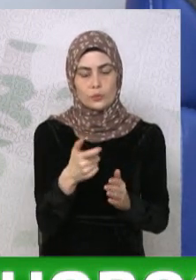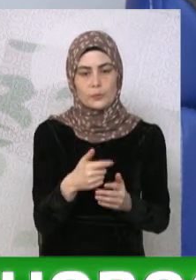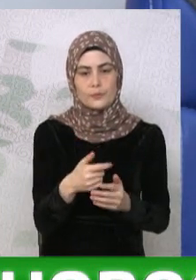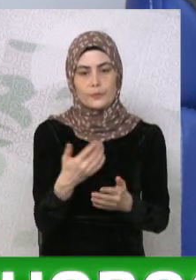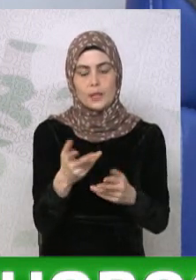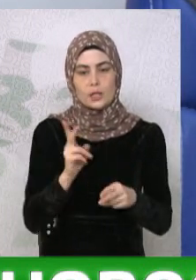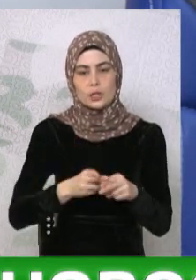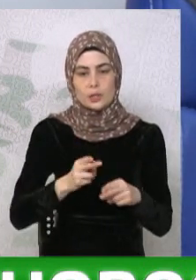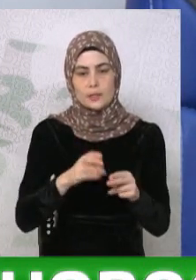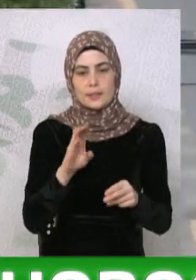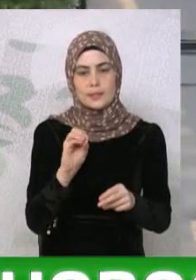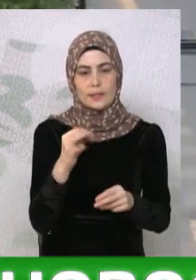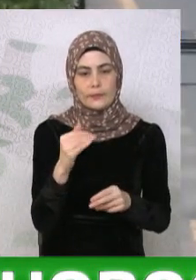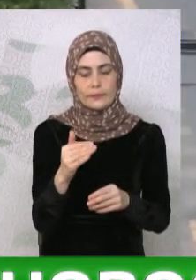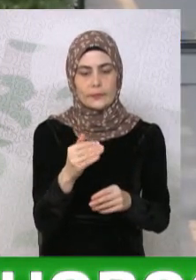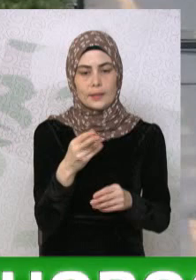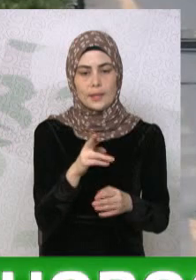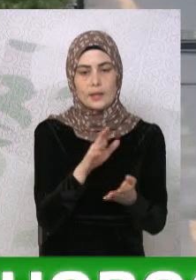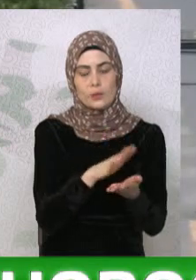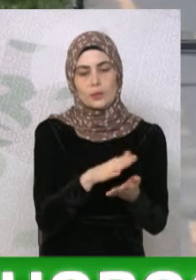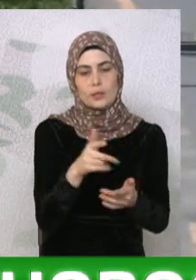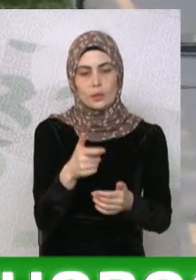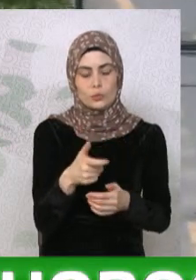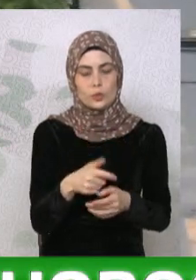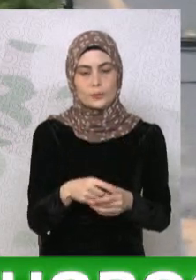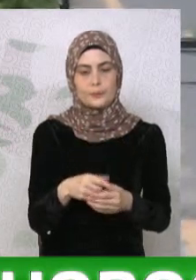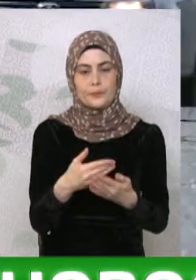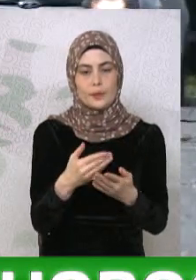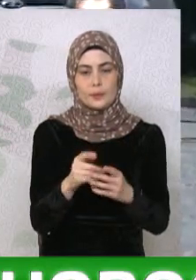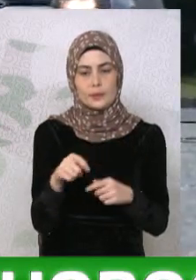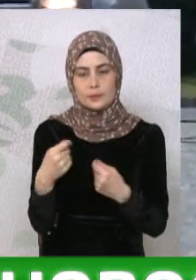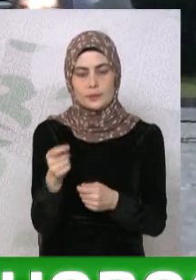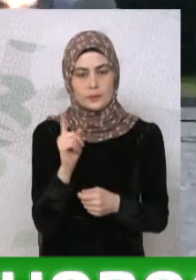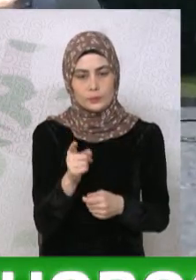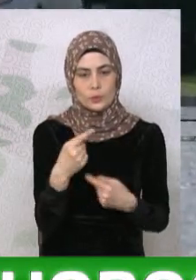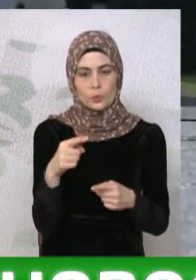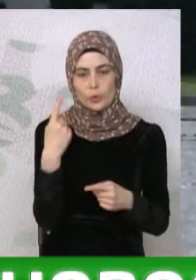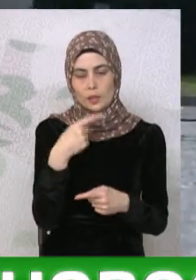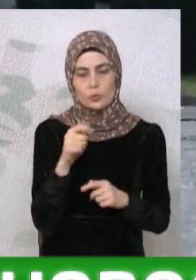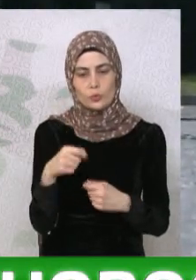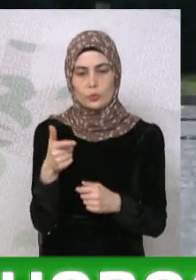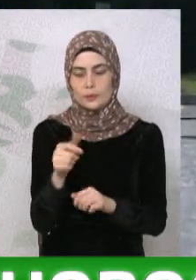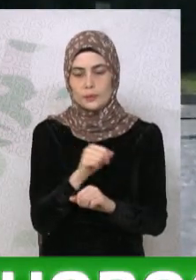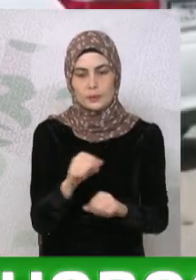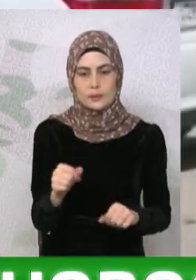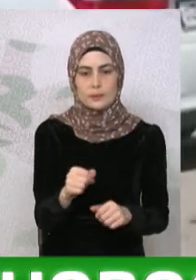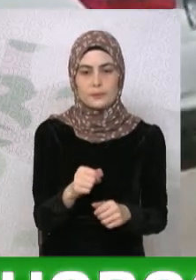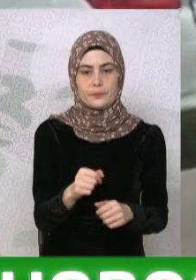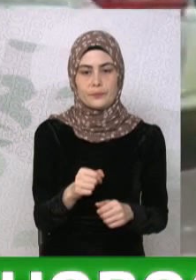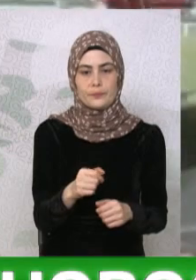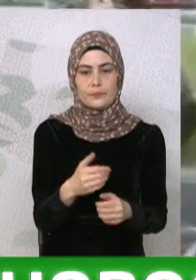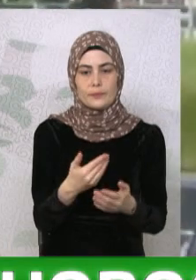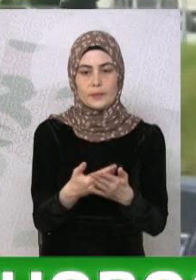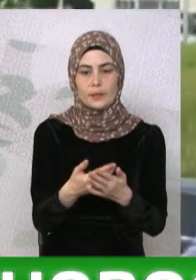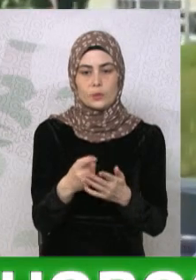металлических шкафах для хранения оружия. Запрещается передавать оружие и боеприпасы к нему другим лицам, обнажать в случае, если